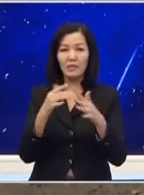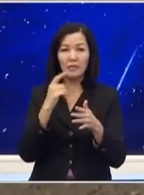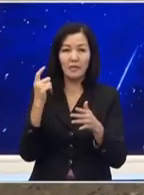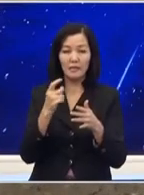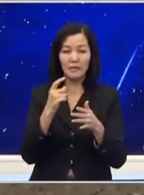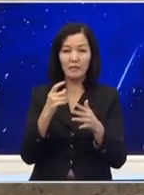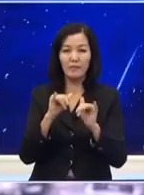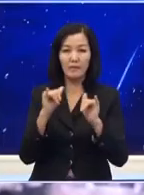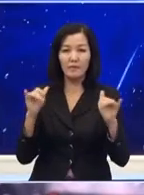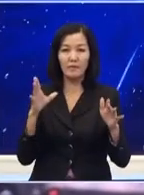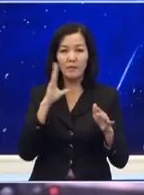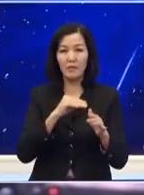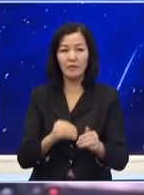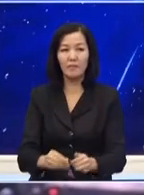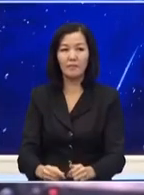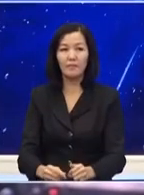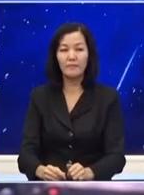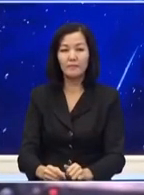их разведением.